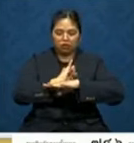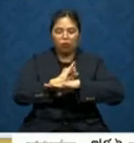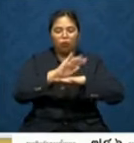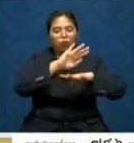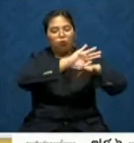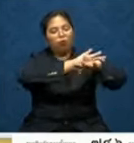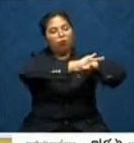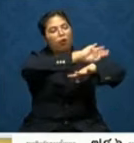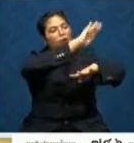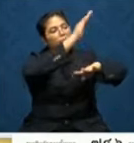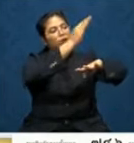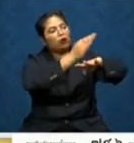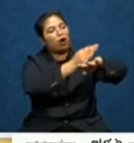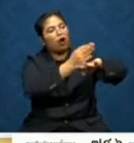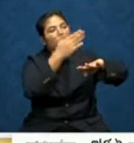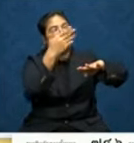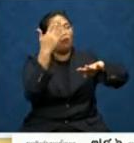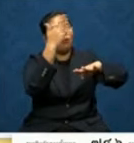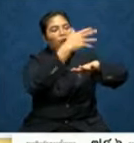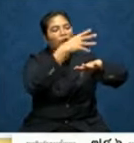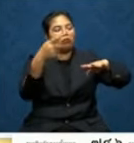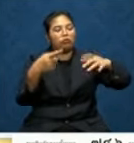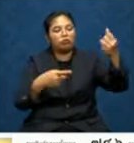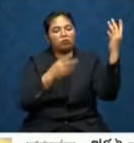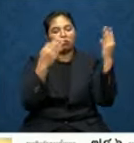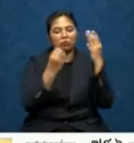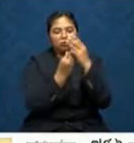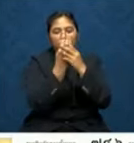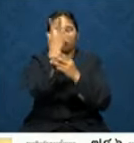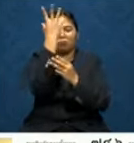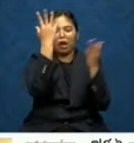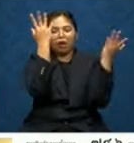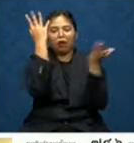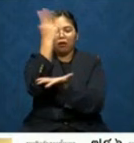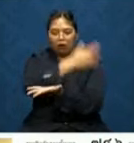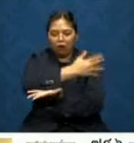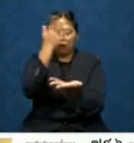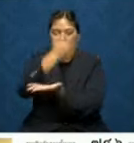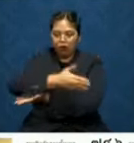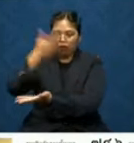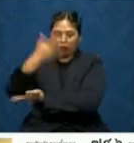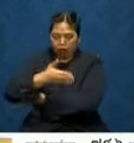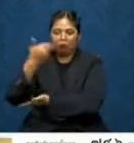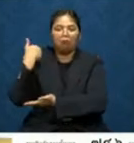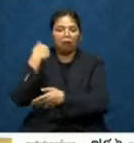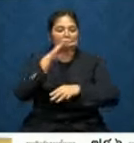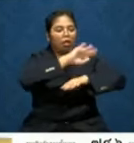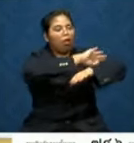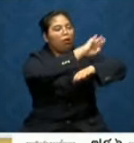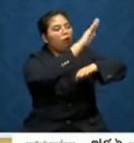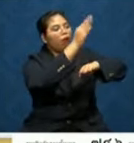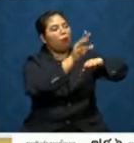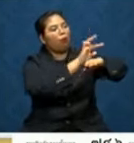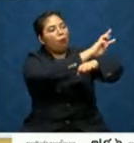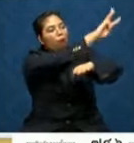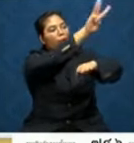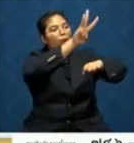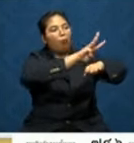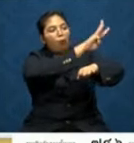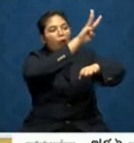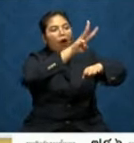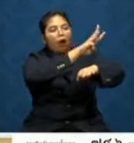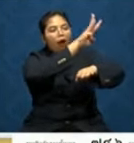โล้นถ้าเรายังไม่สามารถที่จะฟื้นฟูพื้นที่เขาหัวโล้นหรือพื้นที่ที่มี